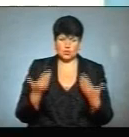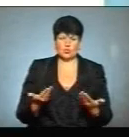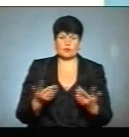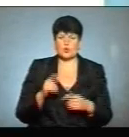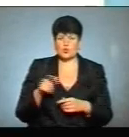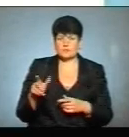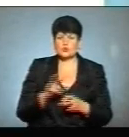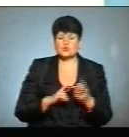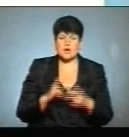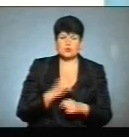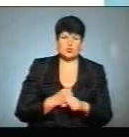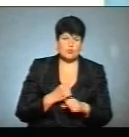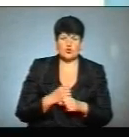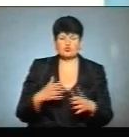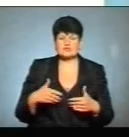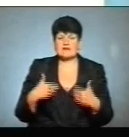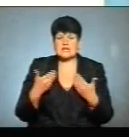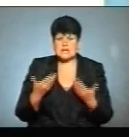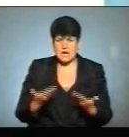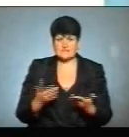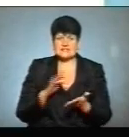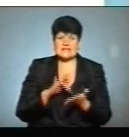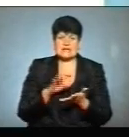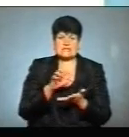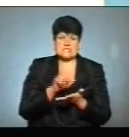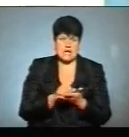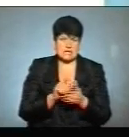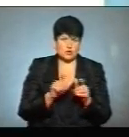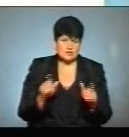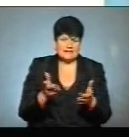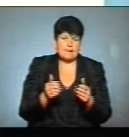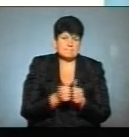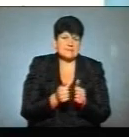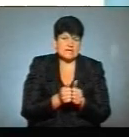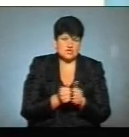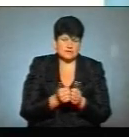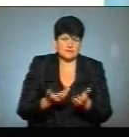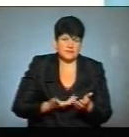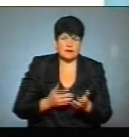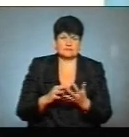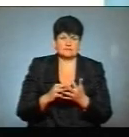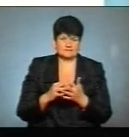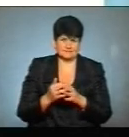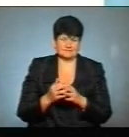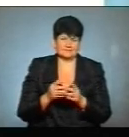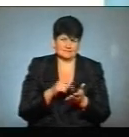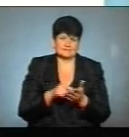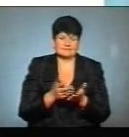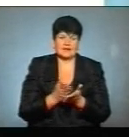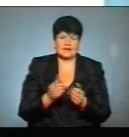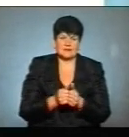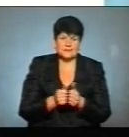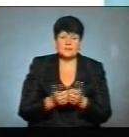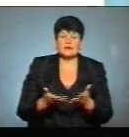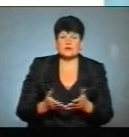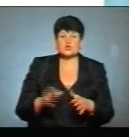людям, які шукають роботу, звертаються в такі центри зайнятості, де ближче розташування, чи населені пункти, їх ближче розташування до міста,